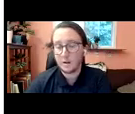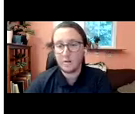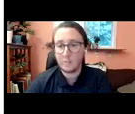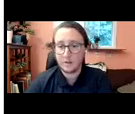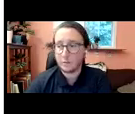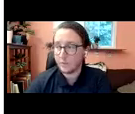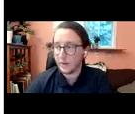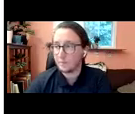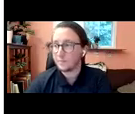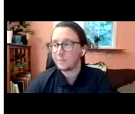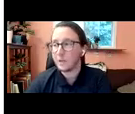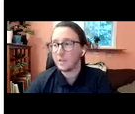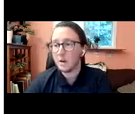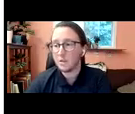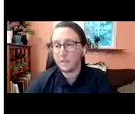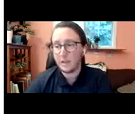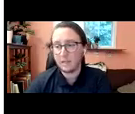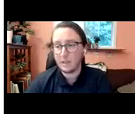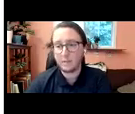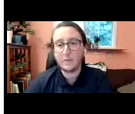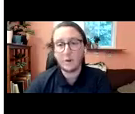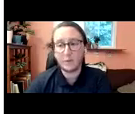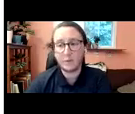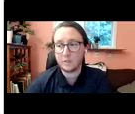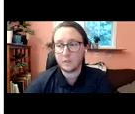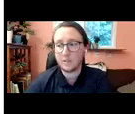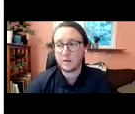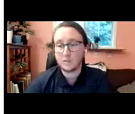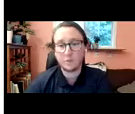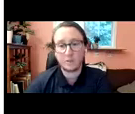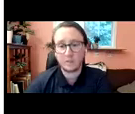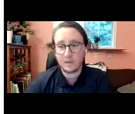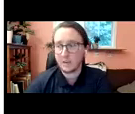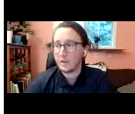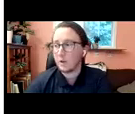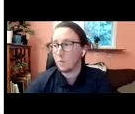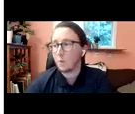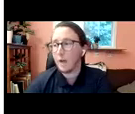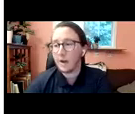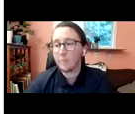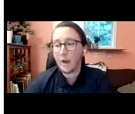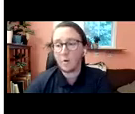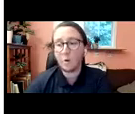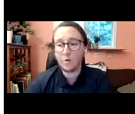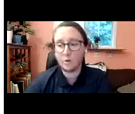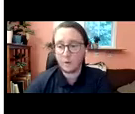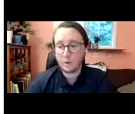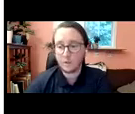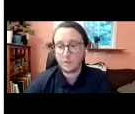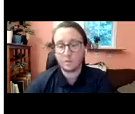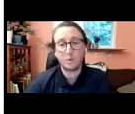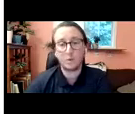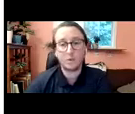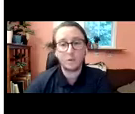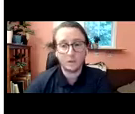cas, dans les cas de H et de Knox, c'était très différent des expériences de transition